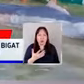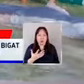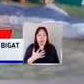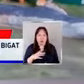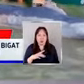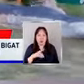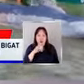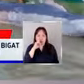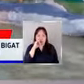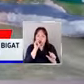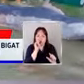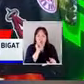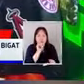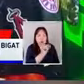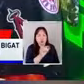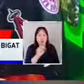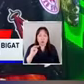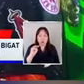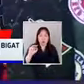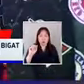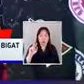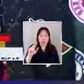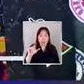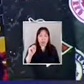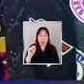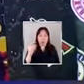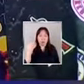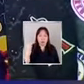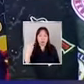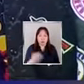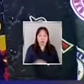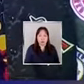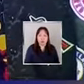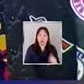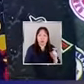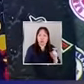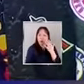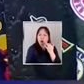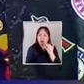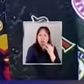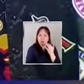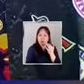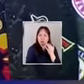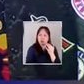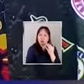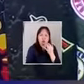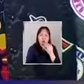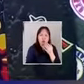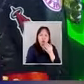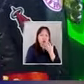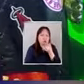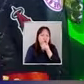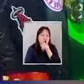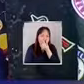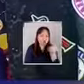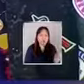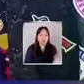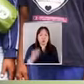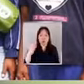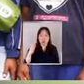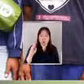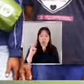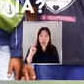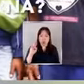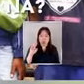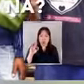Blue Marlin. Kuya Kim, bakit mahaba at matutulis ang mga nguso ng mga Blue Marlin? Kuya Kim, ano na?